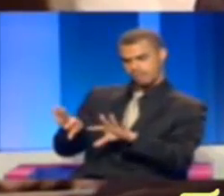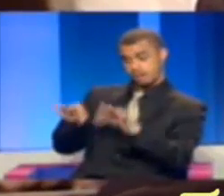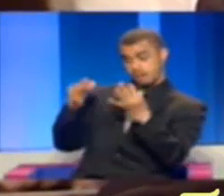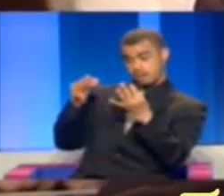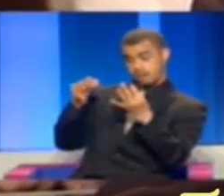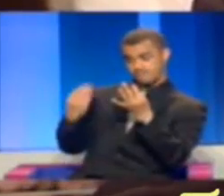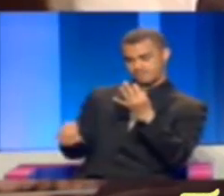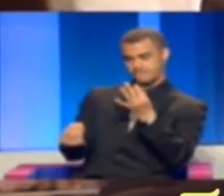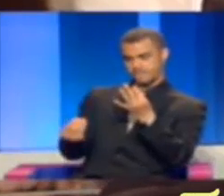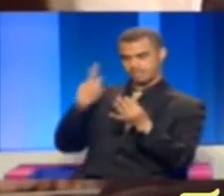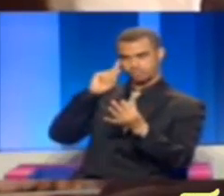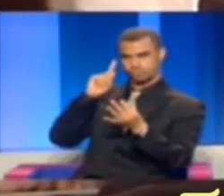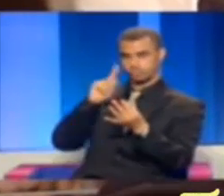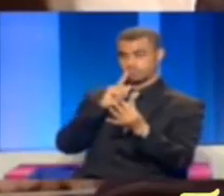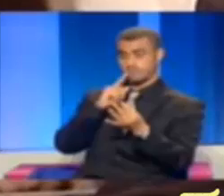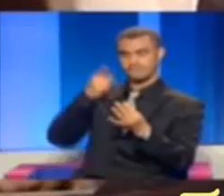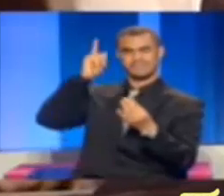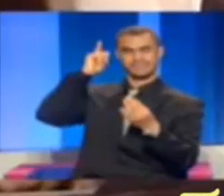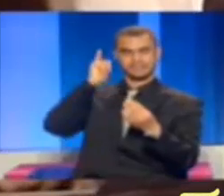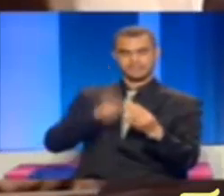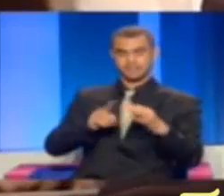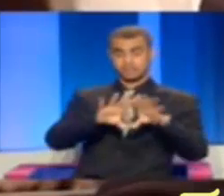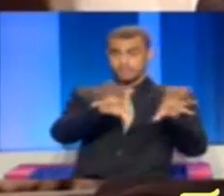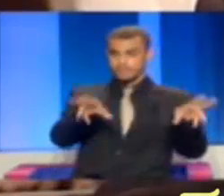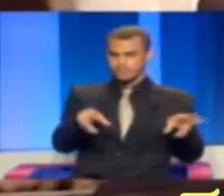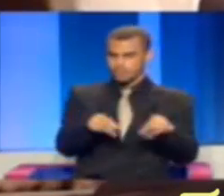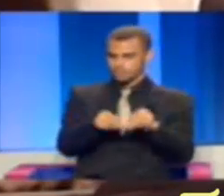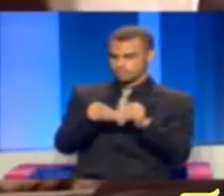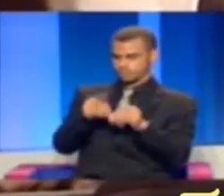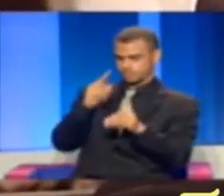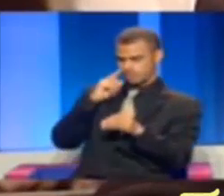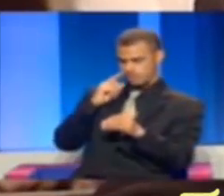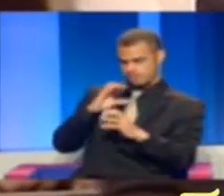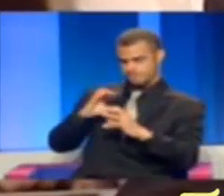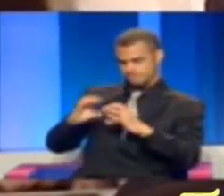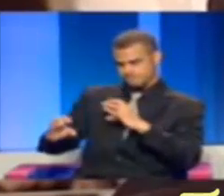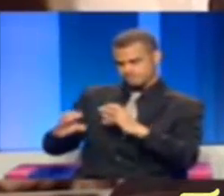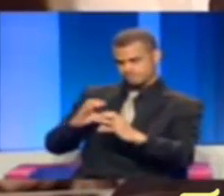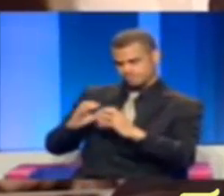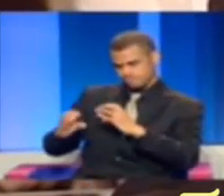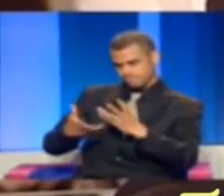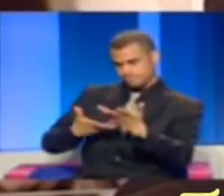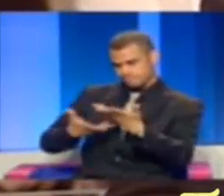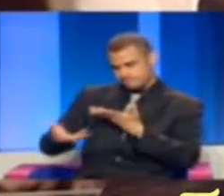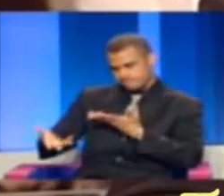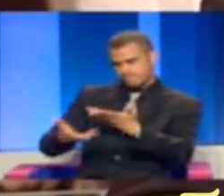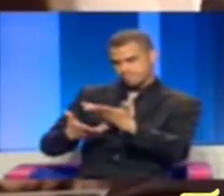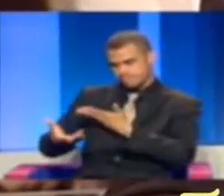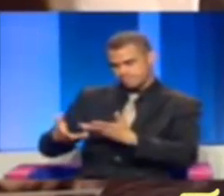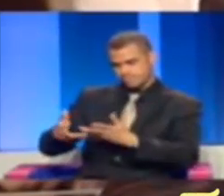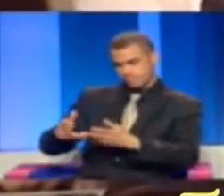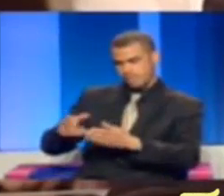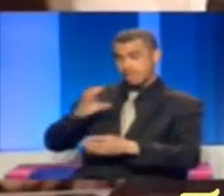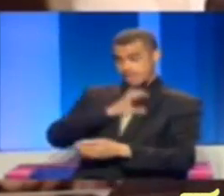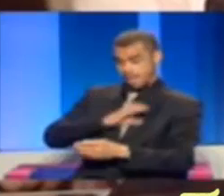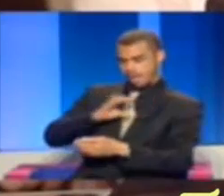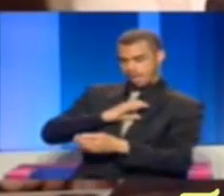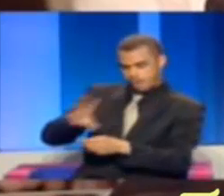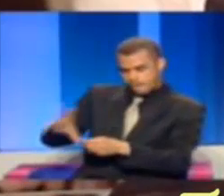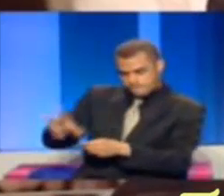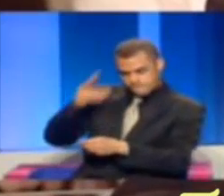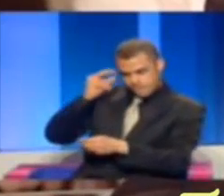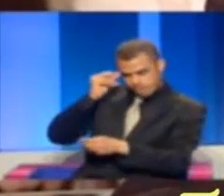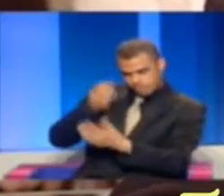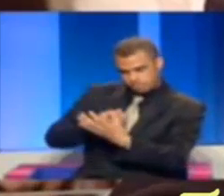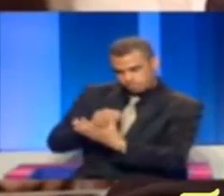ديالهم اصم او هذا، فخصهم يتعاملوا معاه ويتجاوبوا معاه ويفهموا ذاك الكلام اللي بغى يوصل لهم هو والميساج